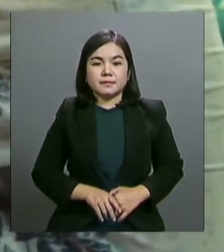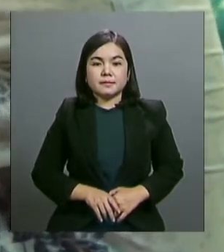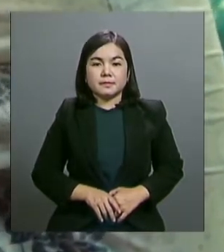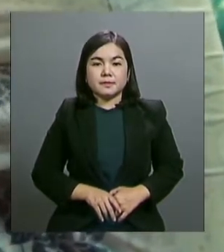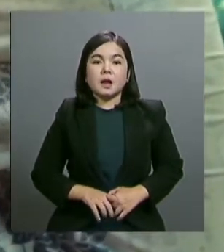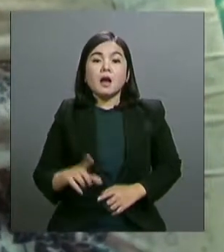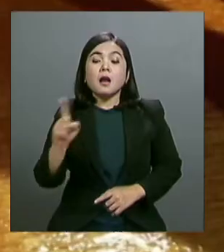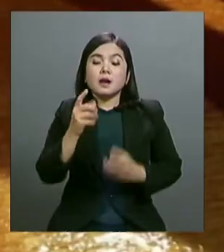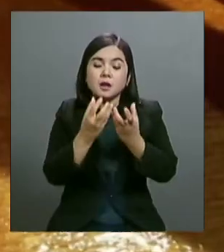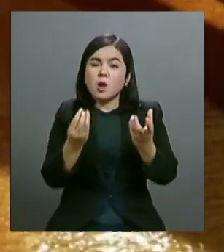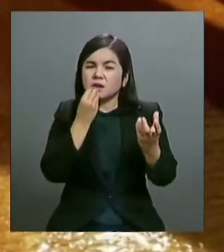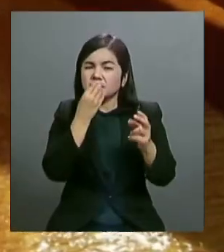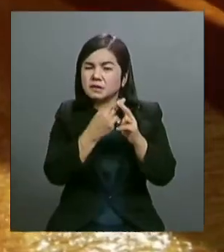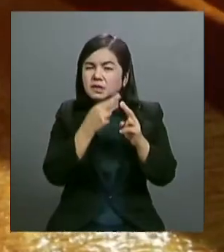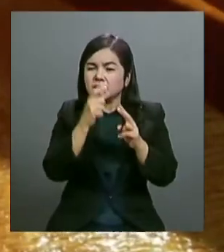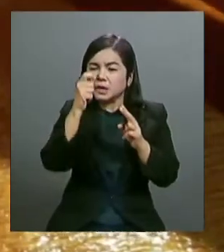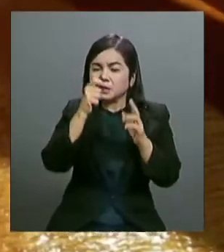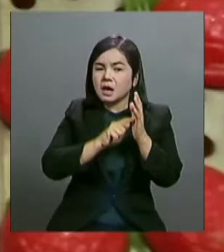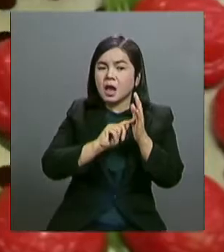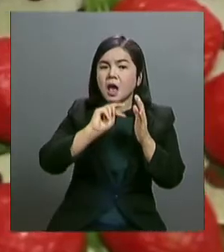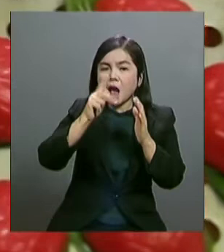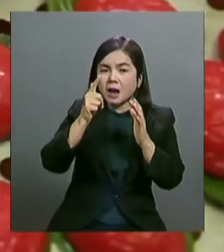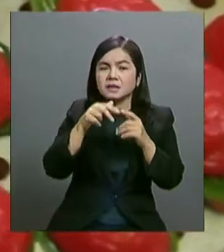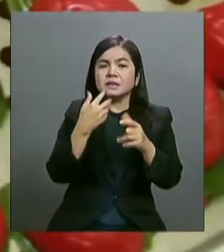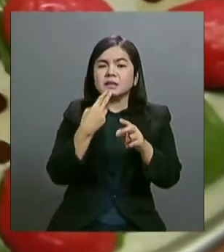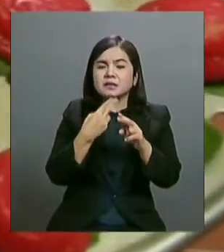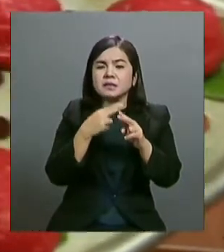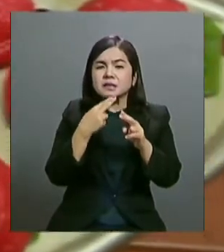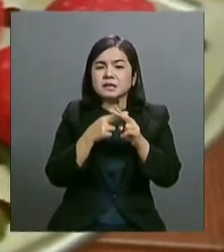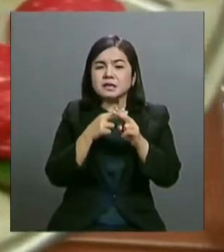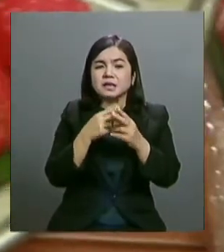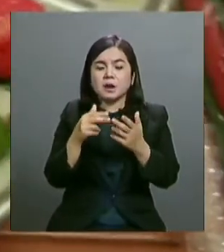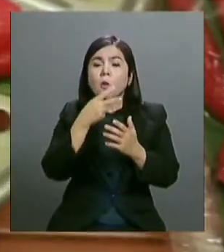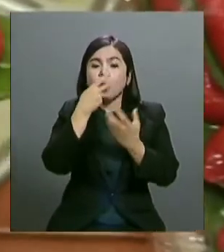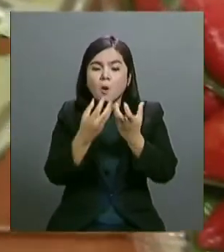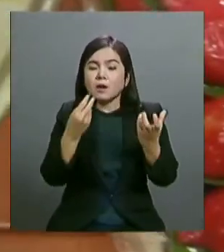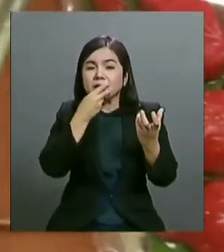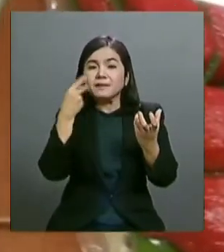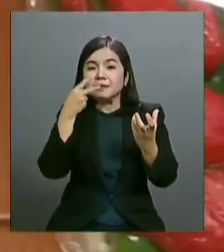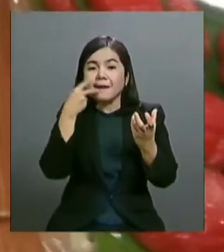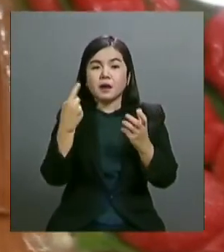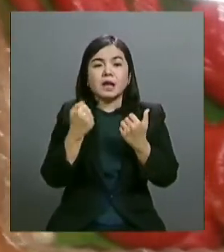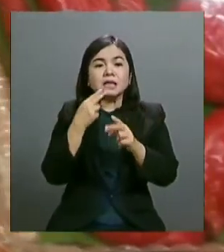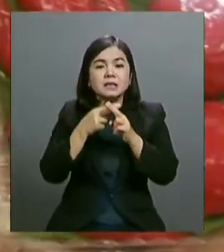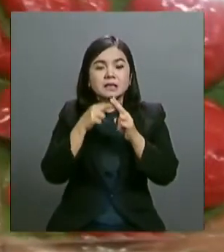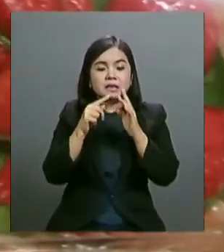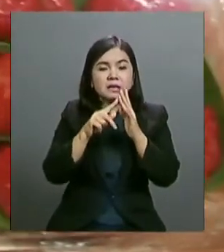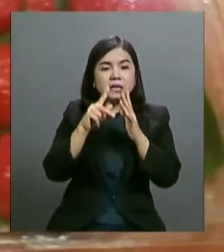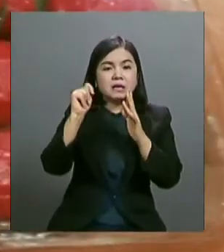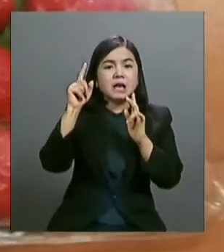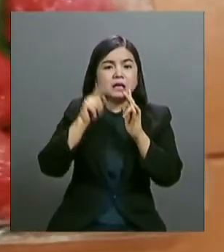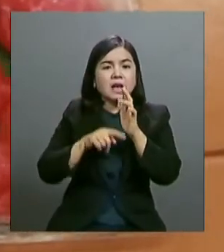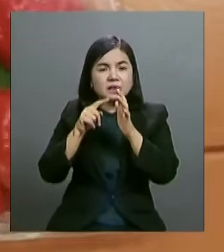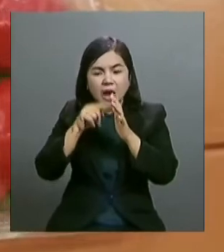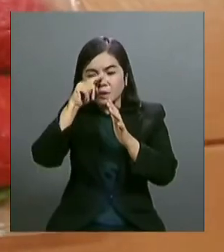ขนมอังกูหรือขนมเต่าเป็นขนมโบราณที่ชาวจีนฮกเกี้ยนเข้ามาบุกเบิกในเมืองไทย